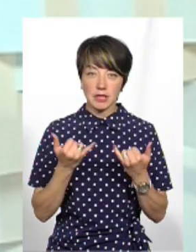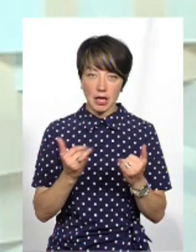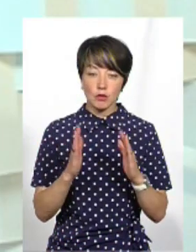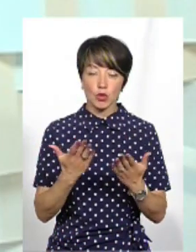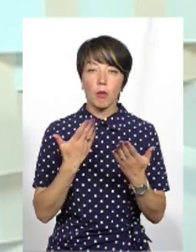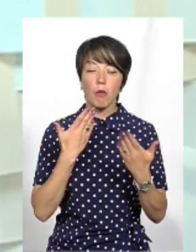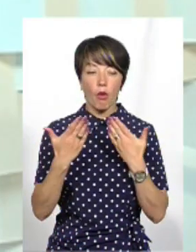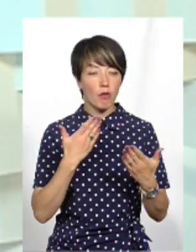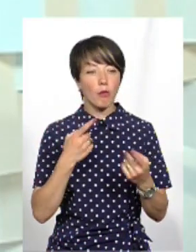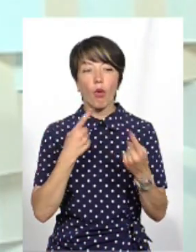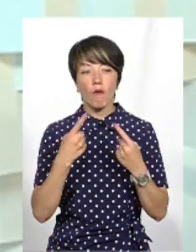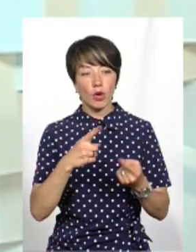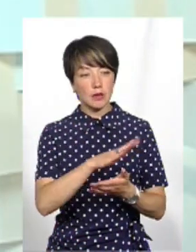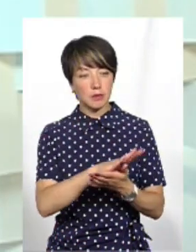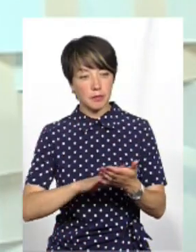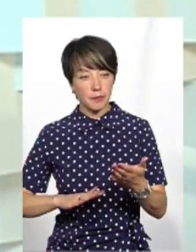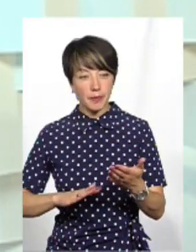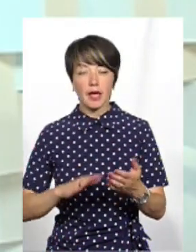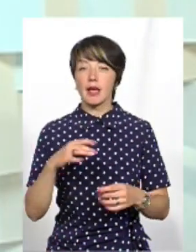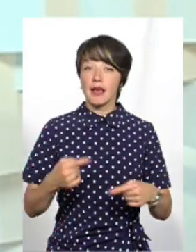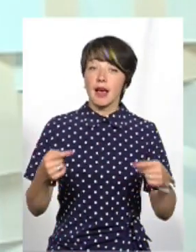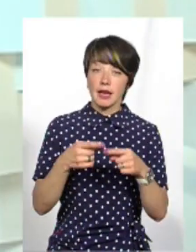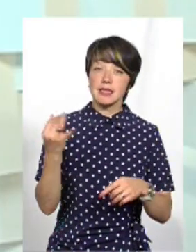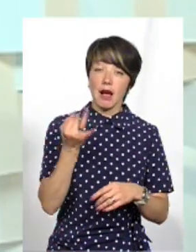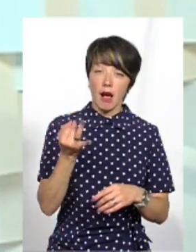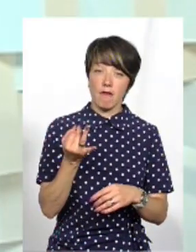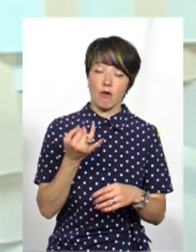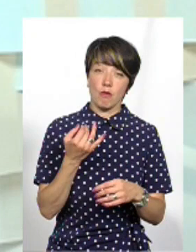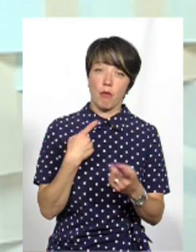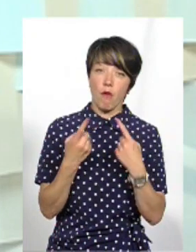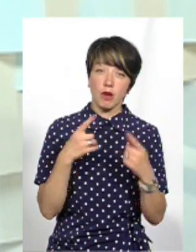ми зараз з вами далі поговоримо, тому що якраз цікаво поговорити про